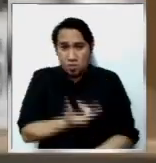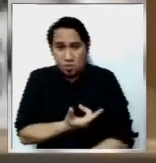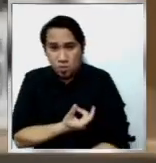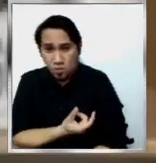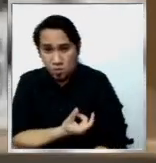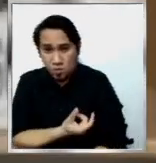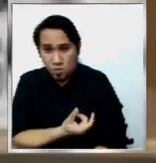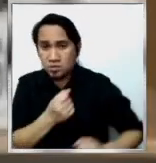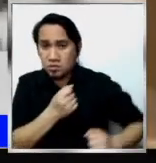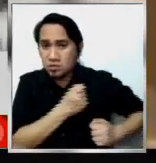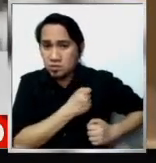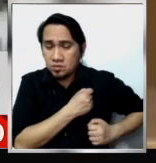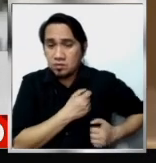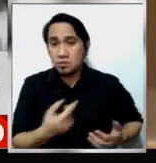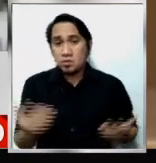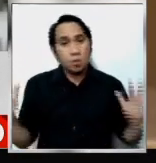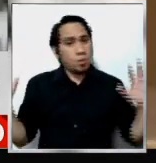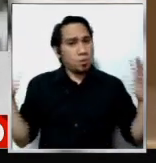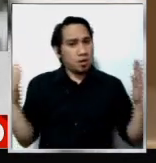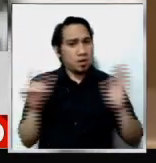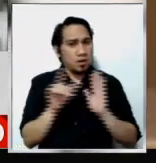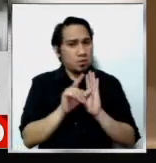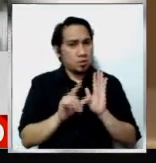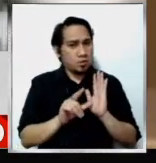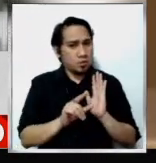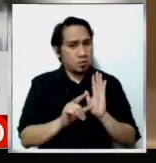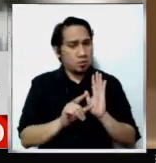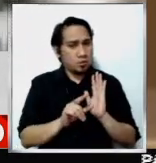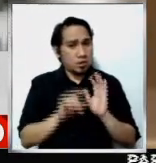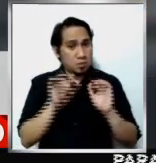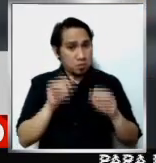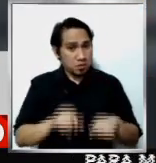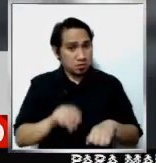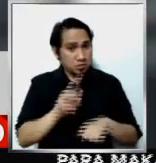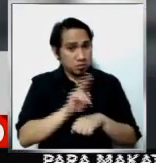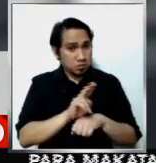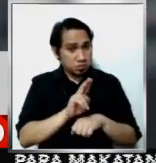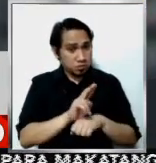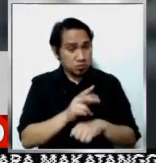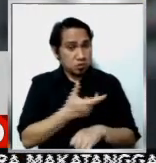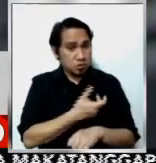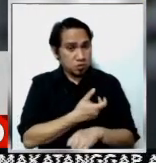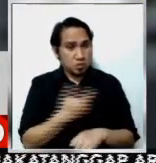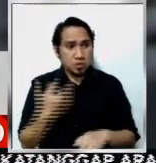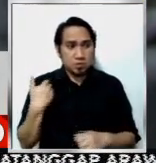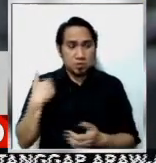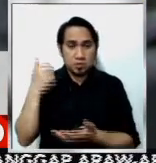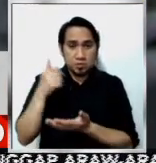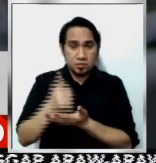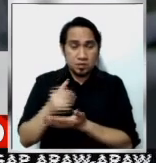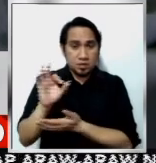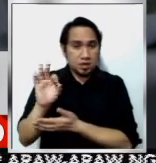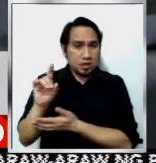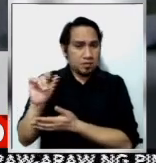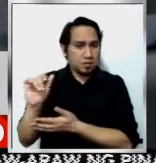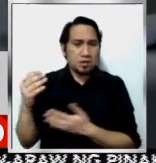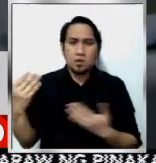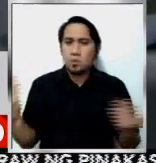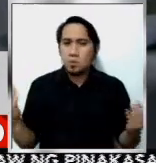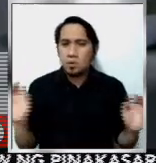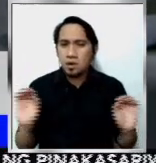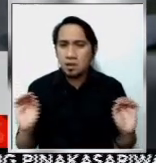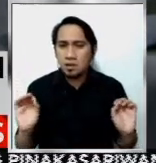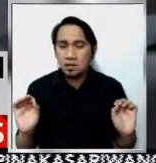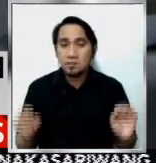daw batas na nagsasabing hindi pwedeng gumamit ng gamot o bakuna na hindi aprobado ng Food and Drug Administration. Sabi naman